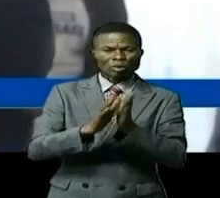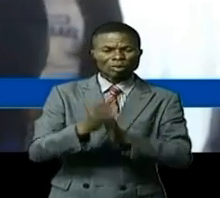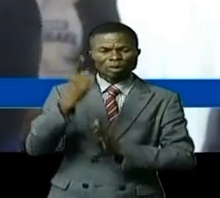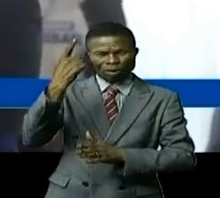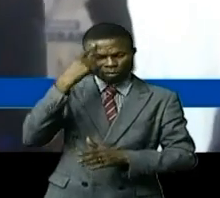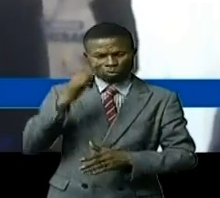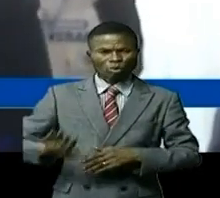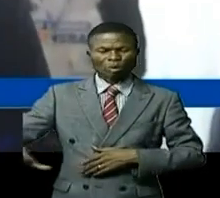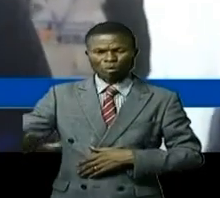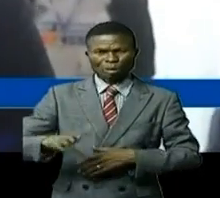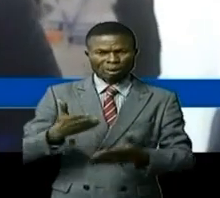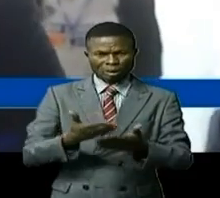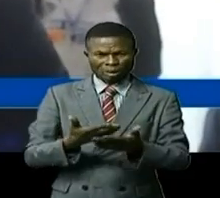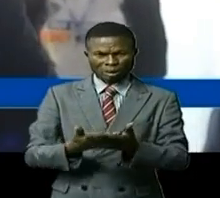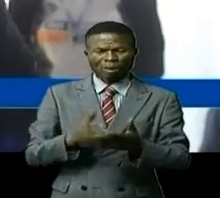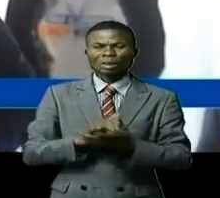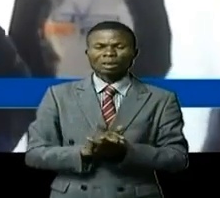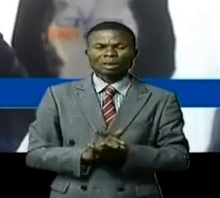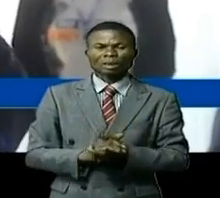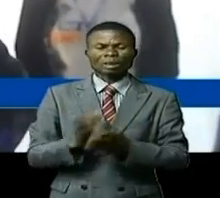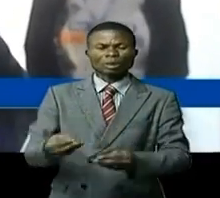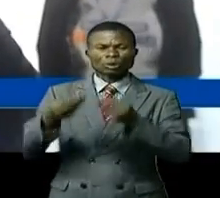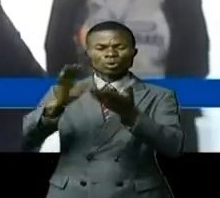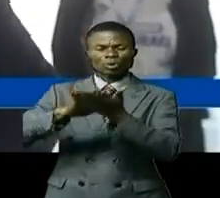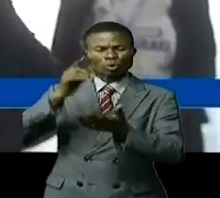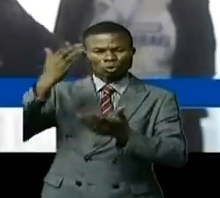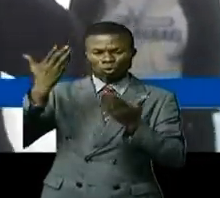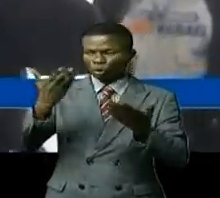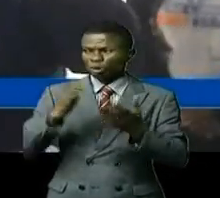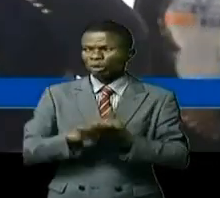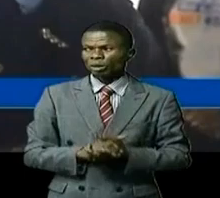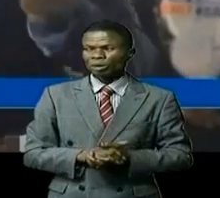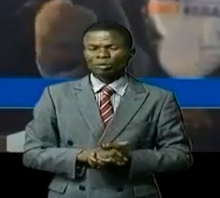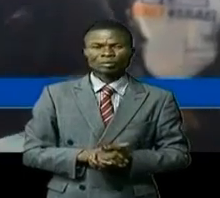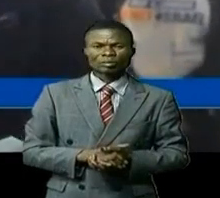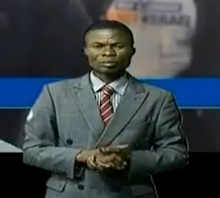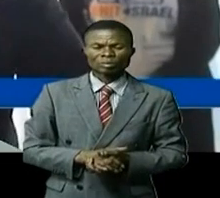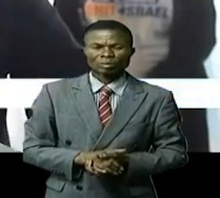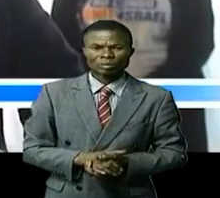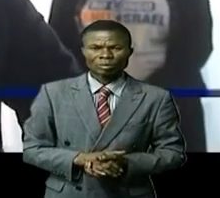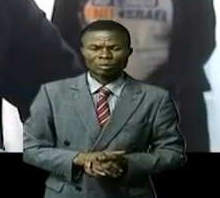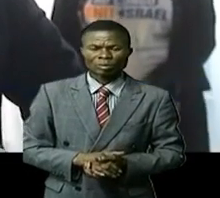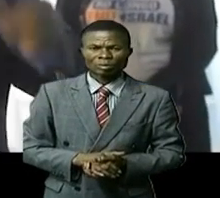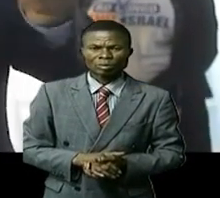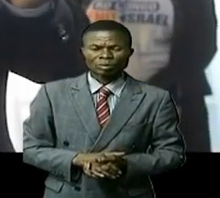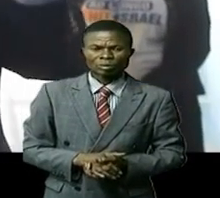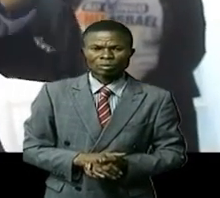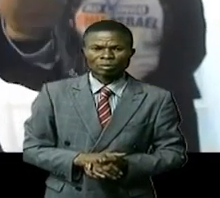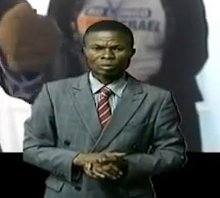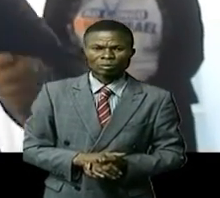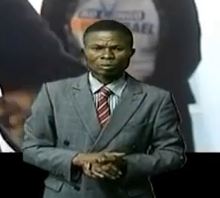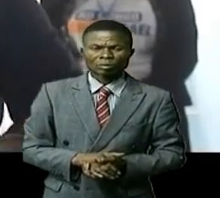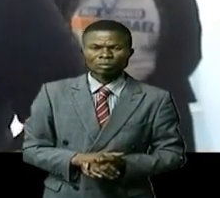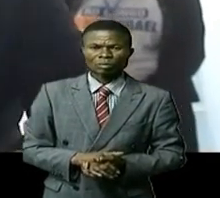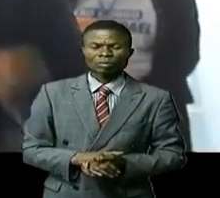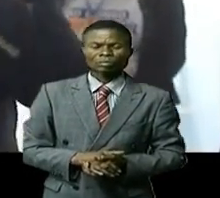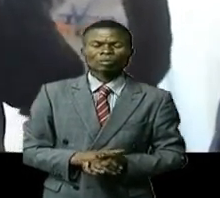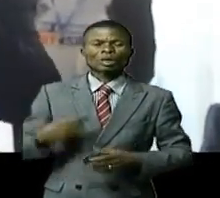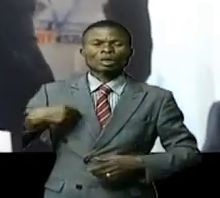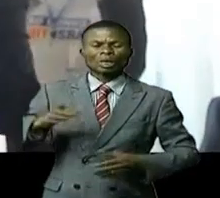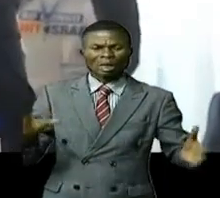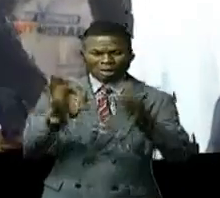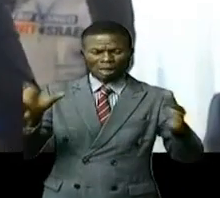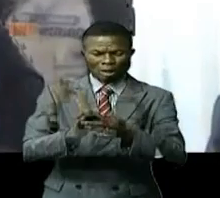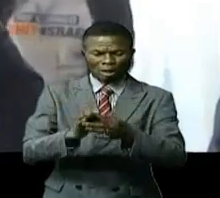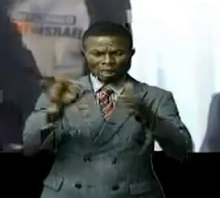c'est grâce à Yeshua HaMashiach. Voilà pourquoi nous sommes reconnaissants envers Israël qui nous